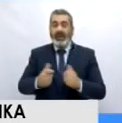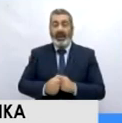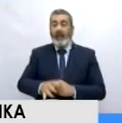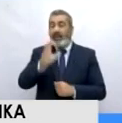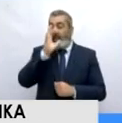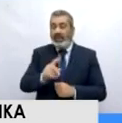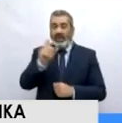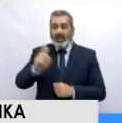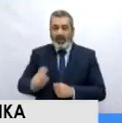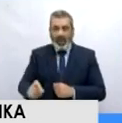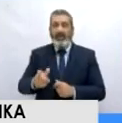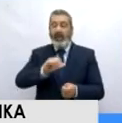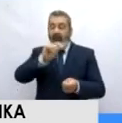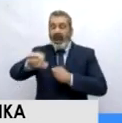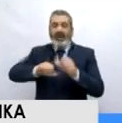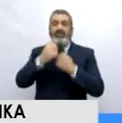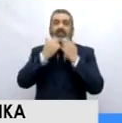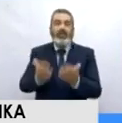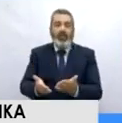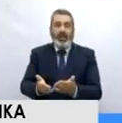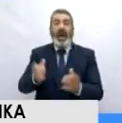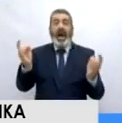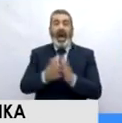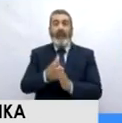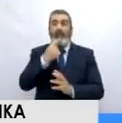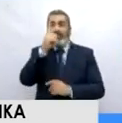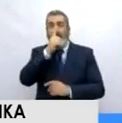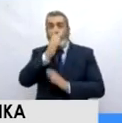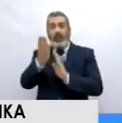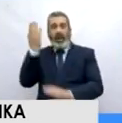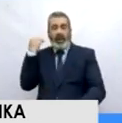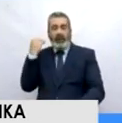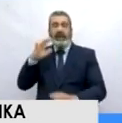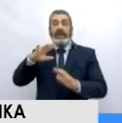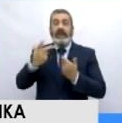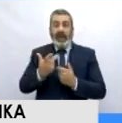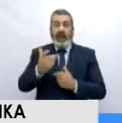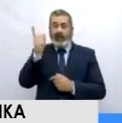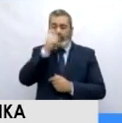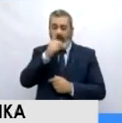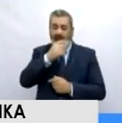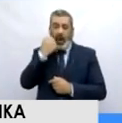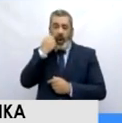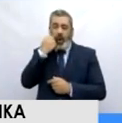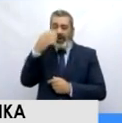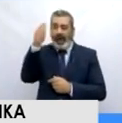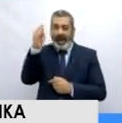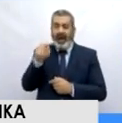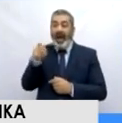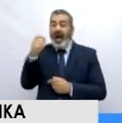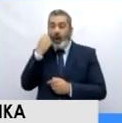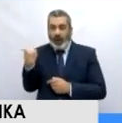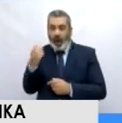την ιστορία και τις συνθήκες. Ούτε βάφοντας αυθαίρετα στο χάρτη με κόκκινο χρώμα νησιά και περιοχές που